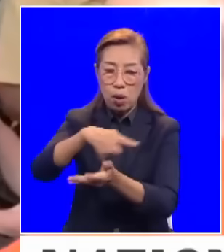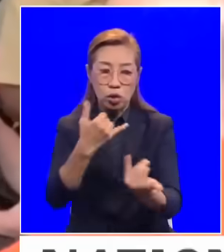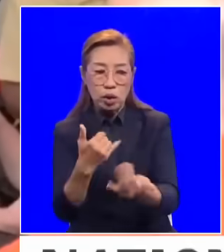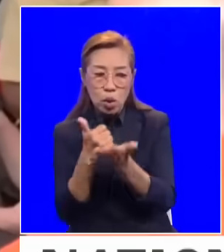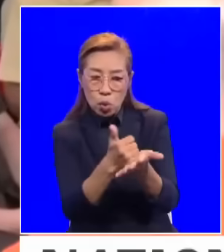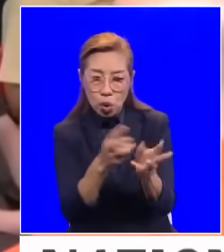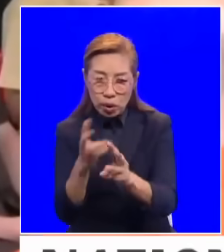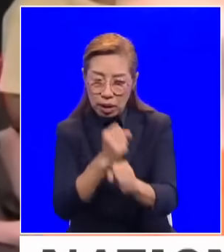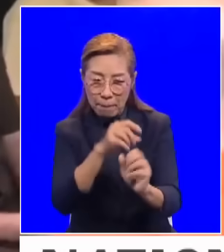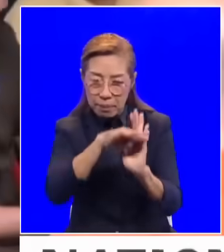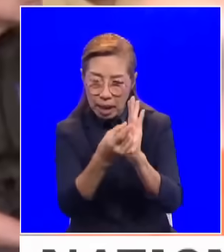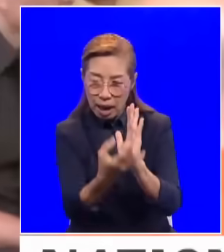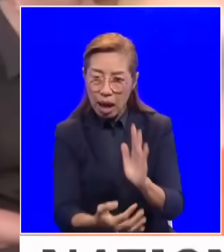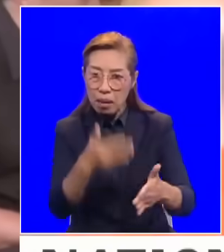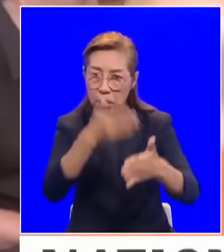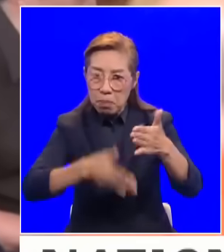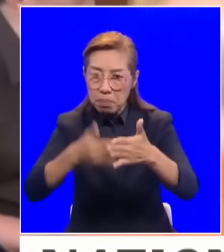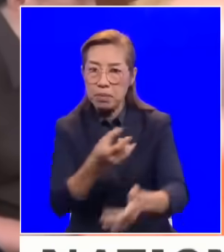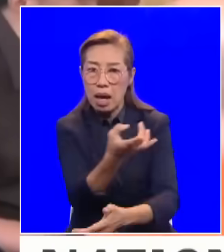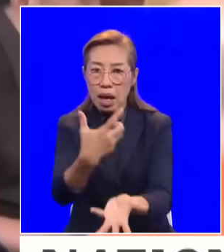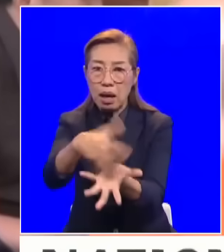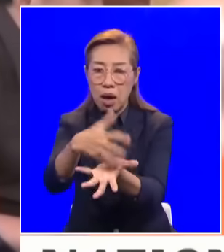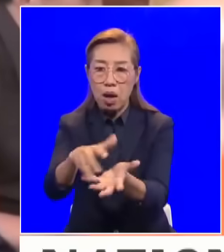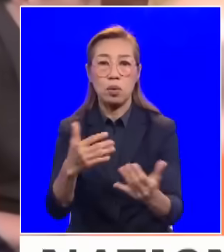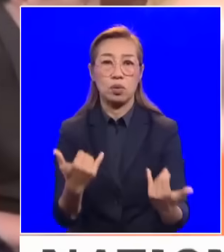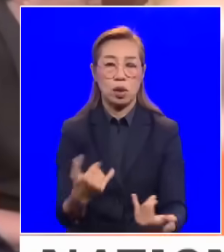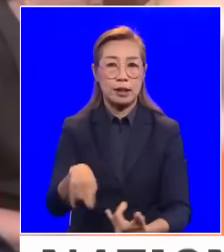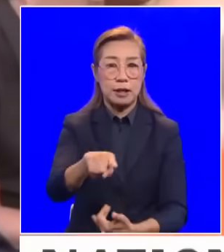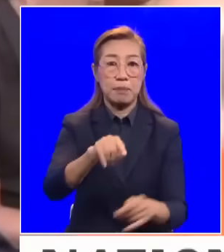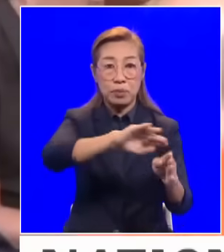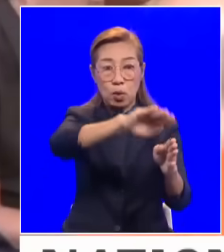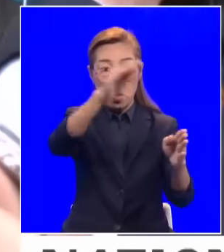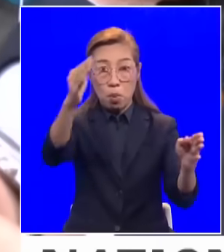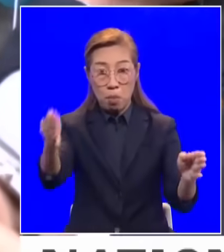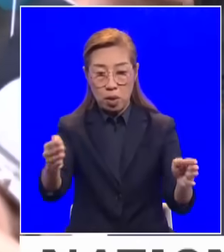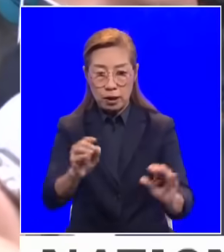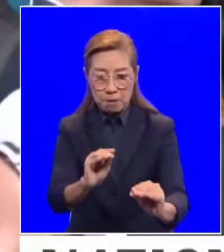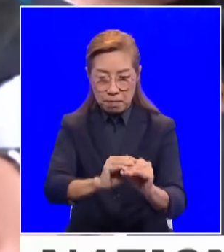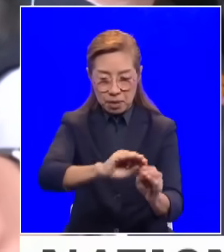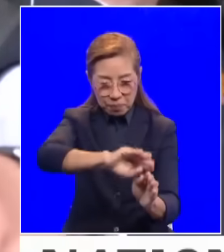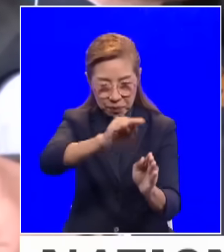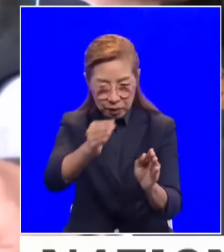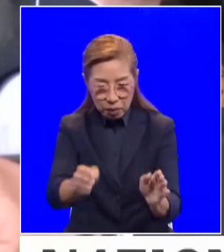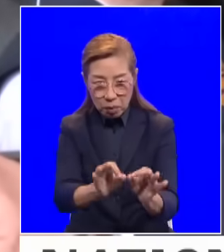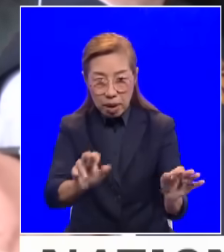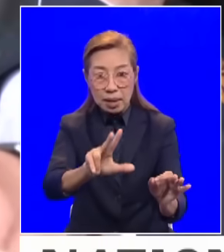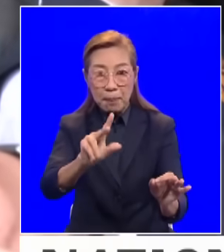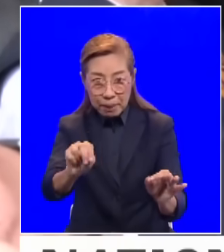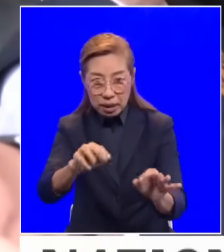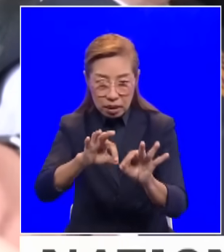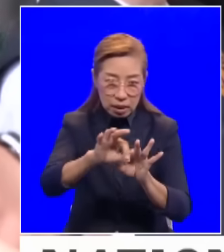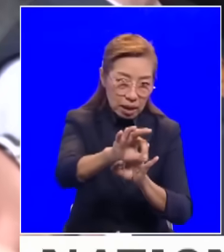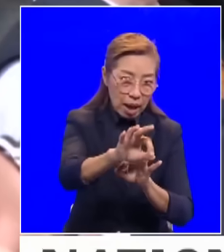และก็อุปสรรคต่างๆในการปฏิบัติงานตอนนี้มีการสร้างอุโมงค์ขนาดกว้าง3เมตรยาว6เมตรตามแผนที่ได้มีการวาง